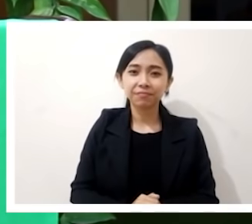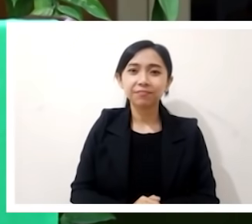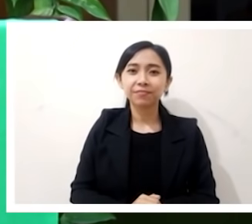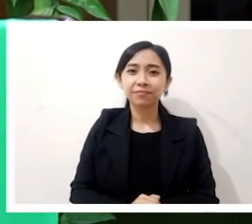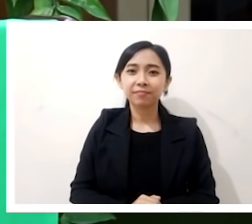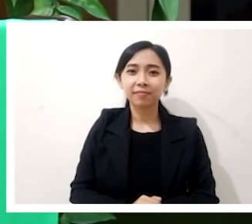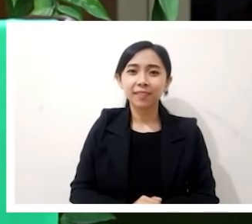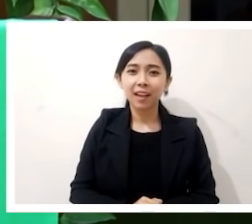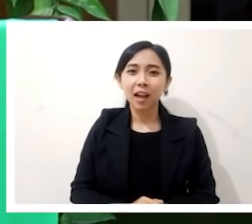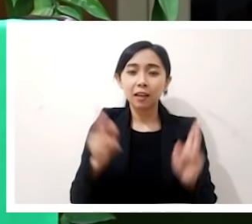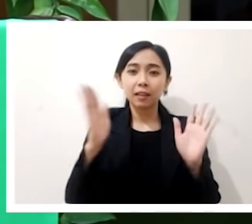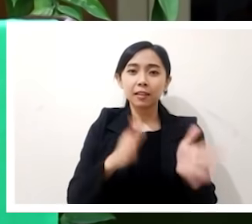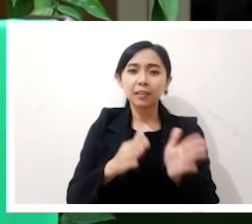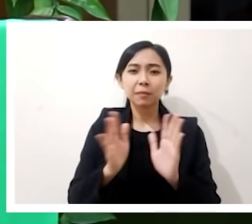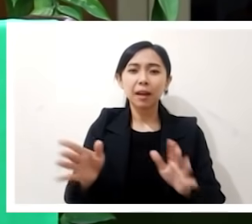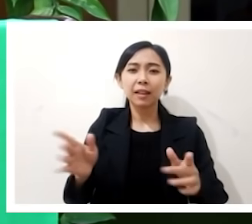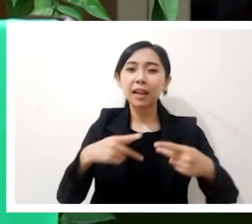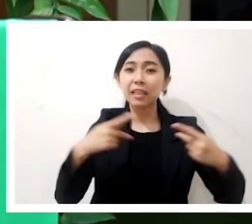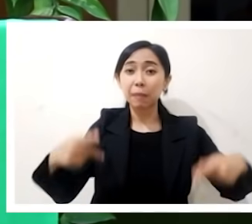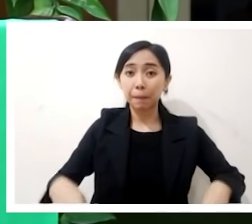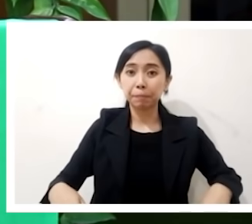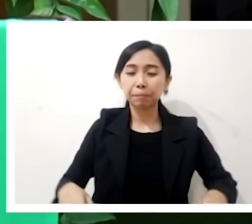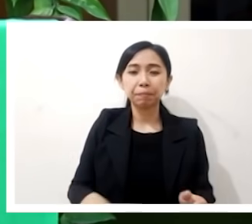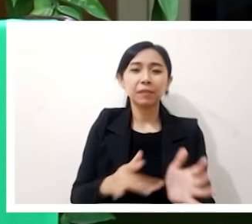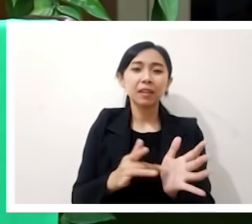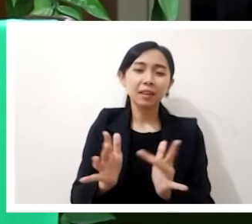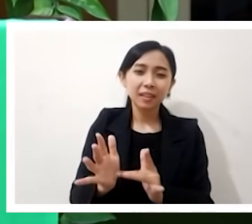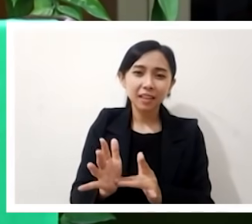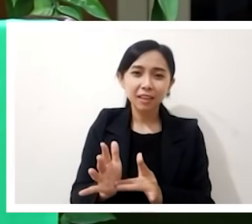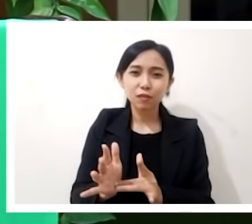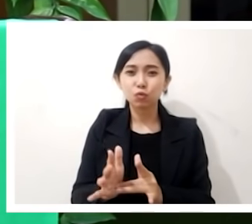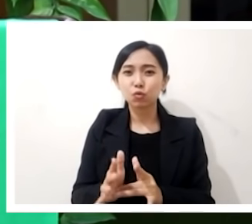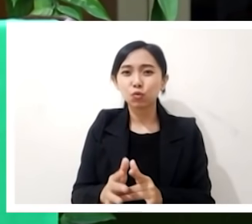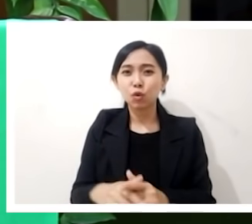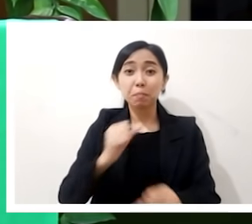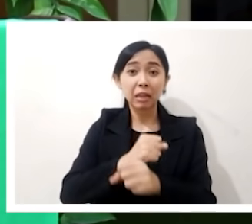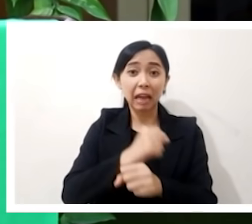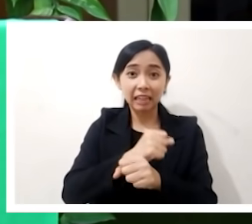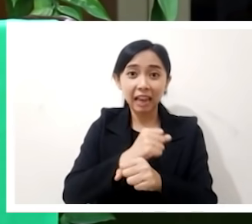sebagai imam besar, karya Tuhan Yesus melintasi ruang dan waktu.